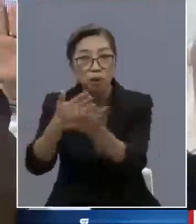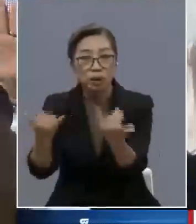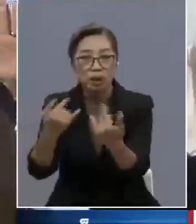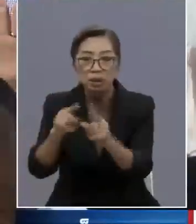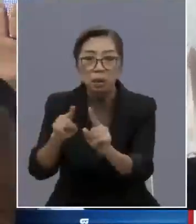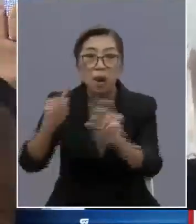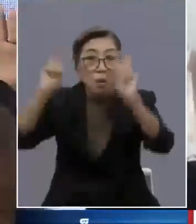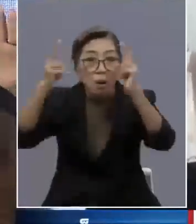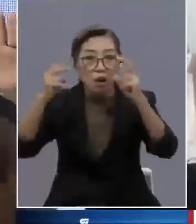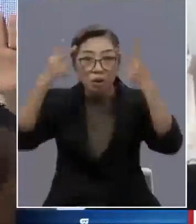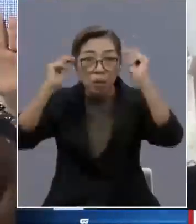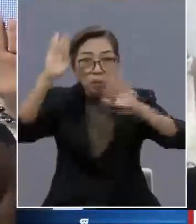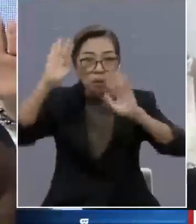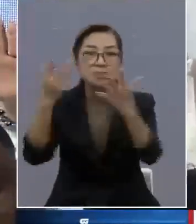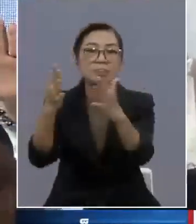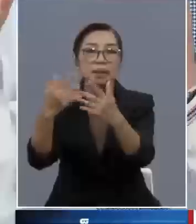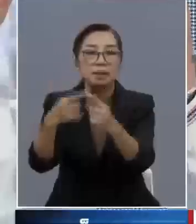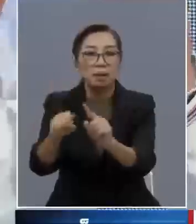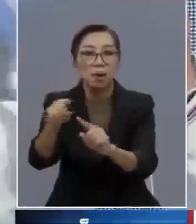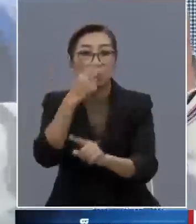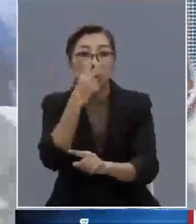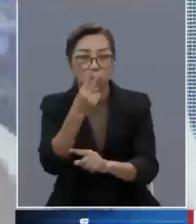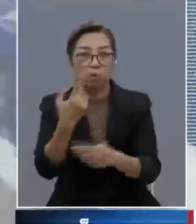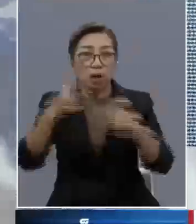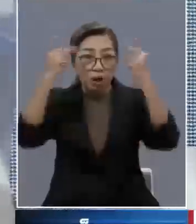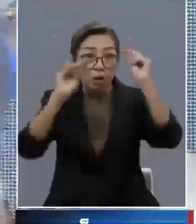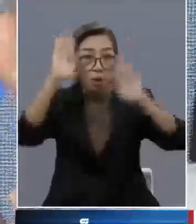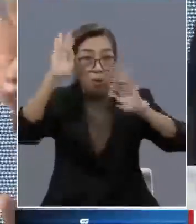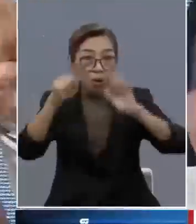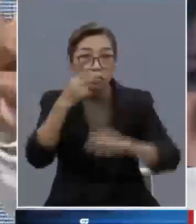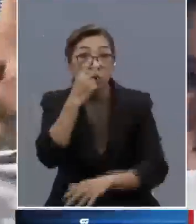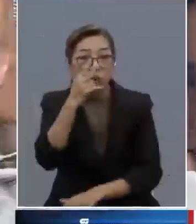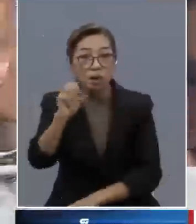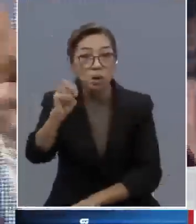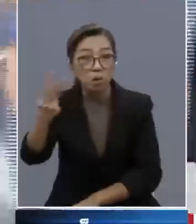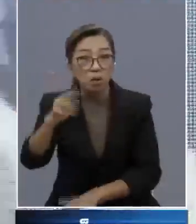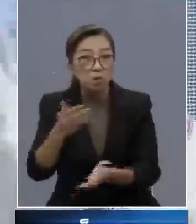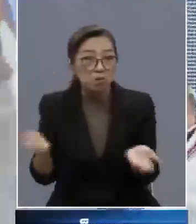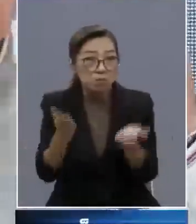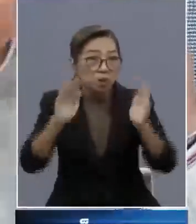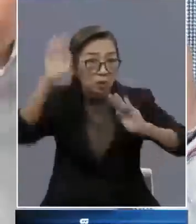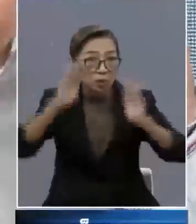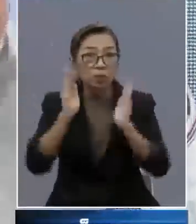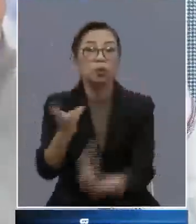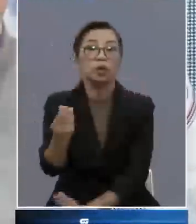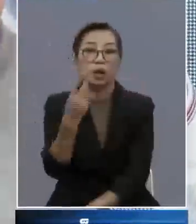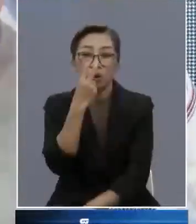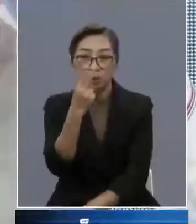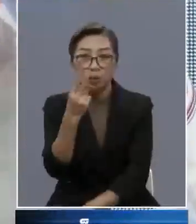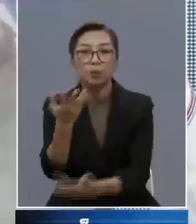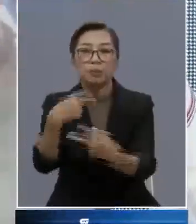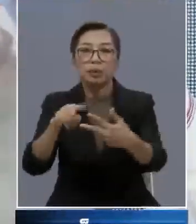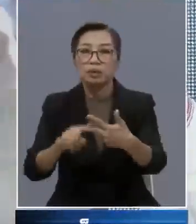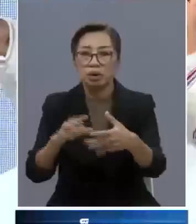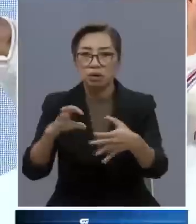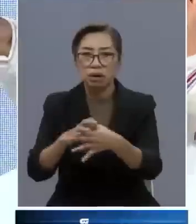กแต่เดี๋ยวต้องติดตามว่าการโหวตนายกครั้งแรกเนี่ยจะได้เสียงสว.กันมามากแค่ไหน ใช่ครับแล้วก็จับตาความเคลื่อนไหวเรื่องของ